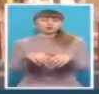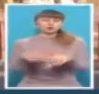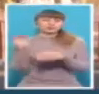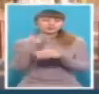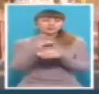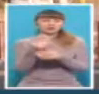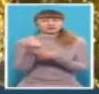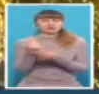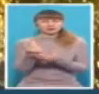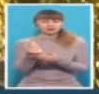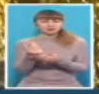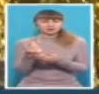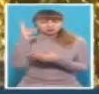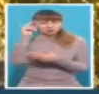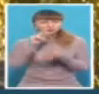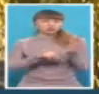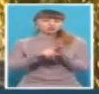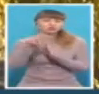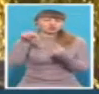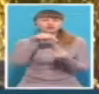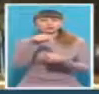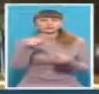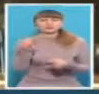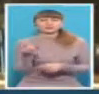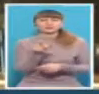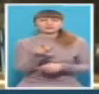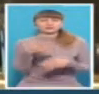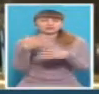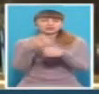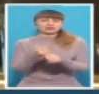бағдарламамен тығыз байланыстырады. Гүлжан Жеңіс, Жасұлан Сыздықов, Қостанай телеарнасы.